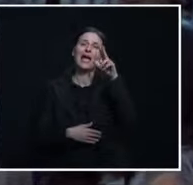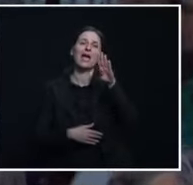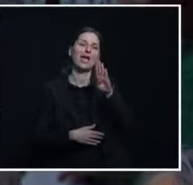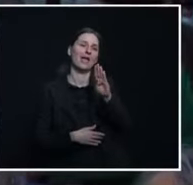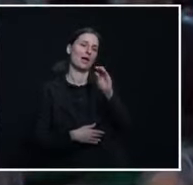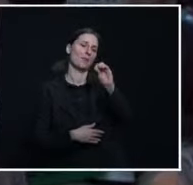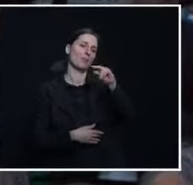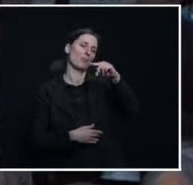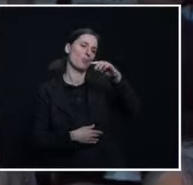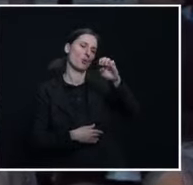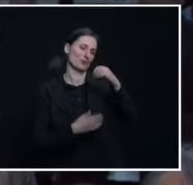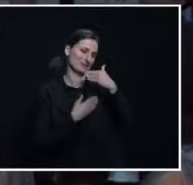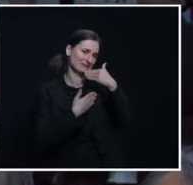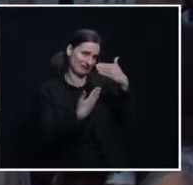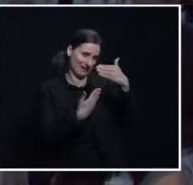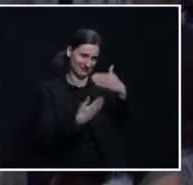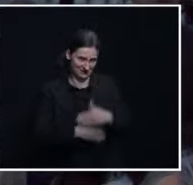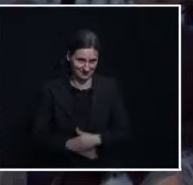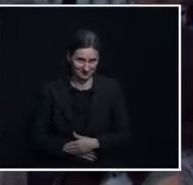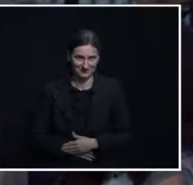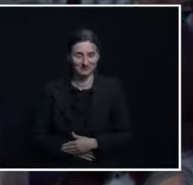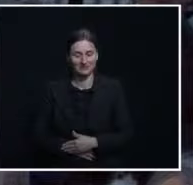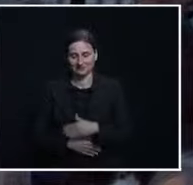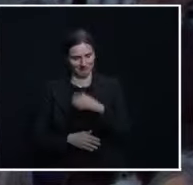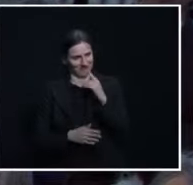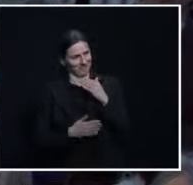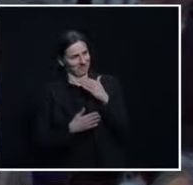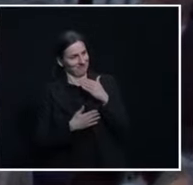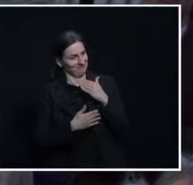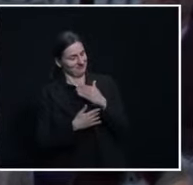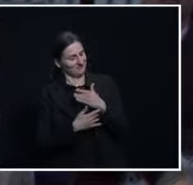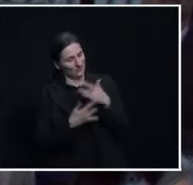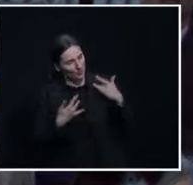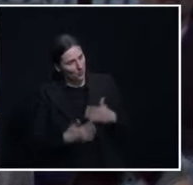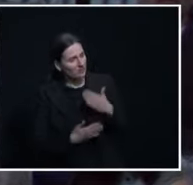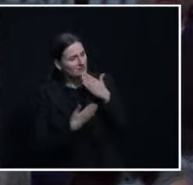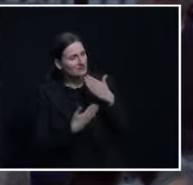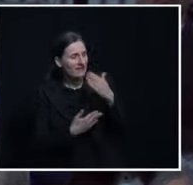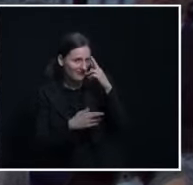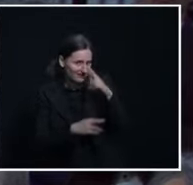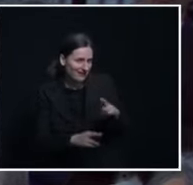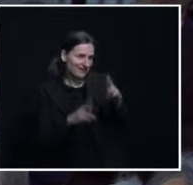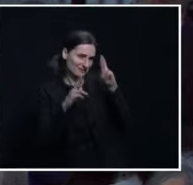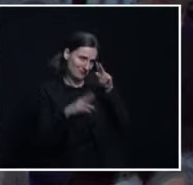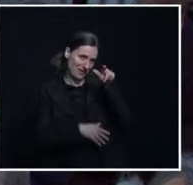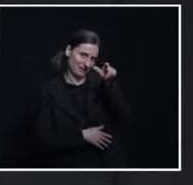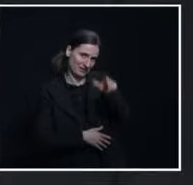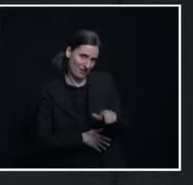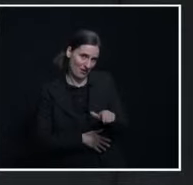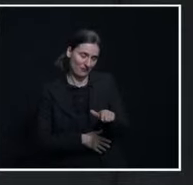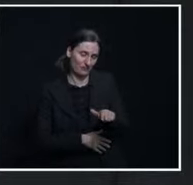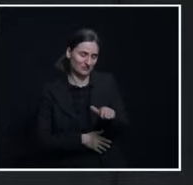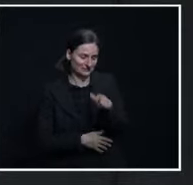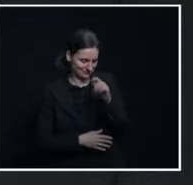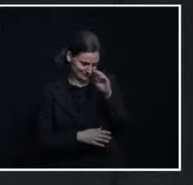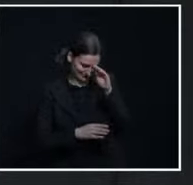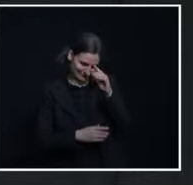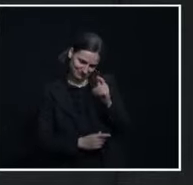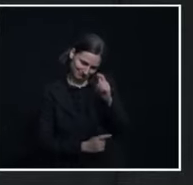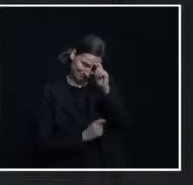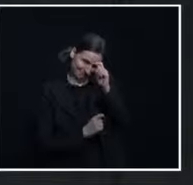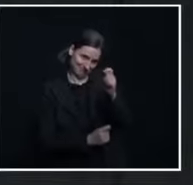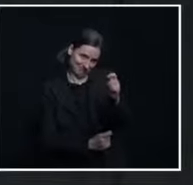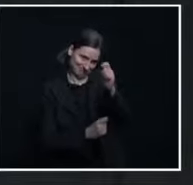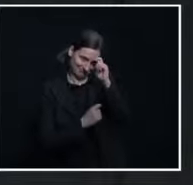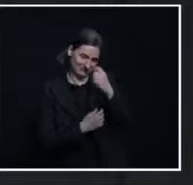Böhnte, dem ich meinen großen Dank, meinen Respekt und meine Achtung